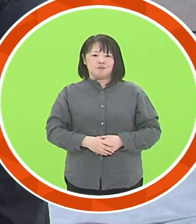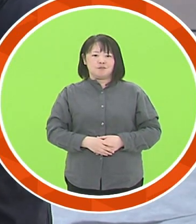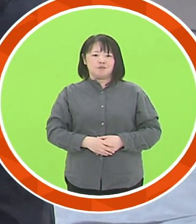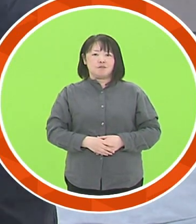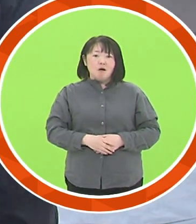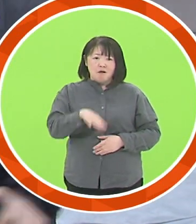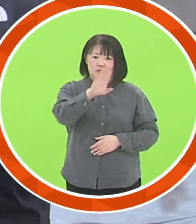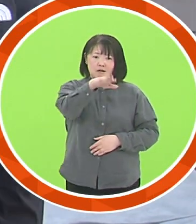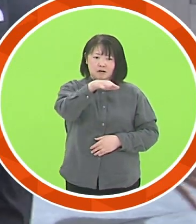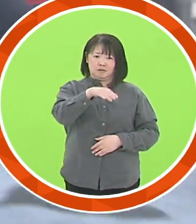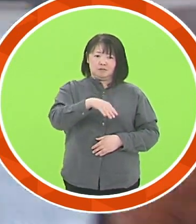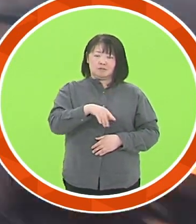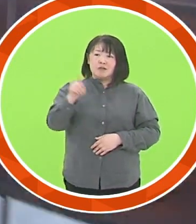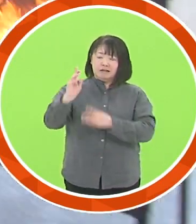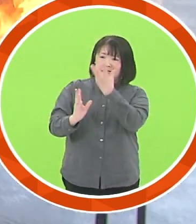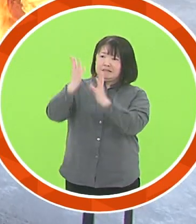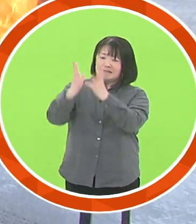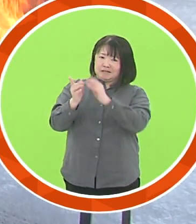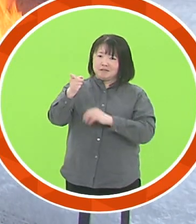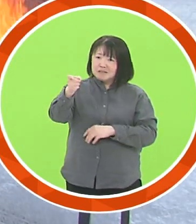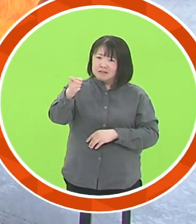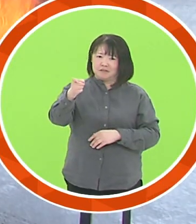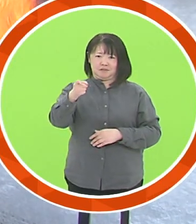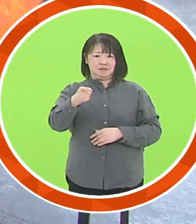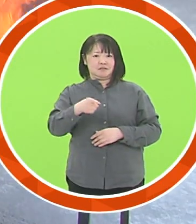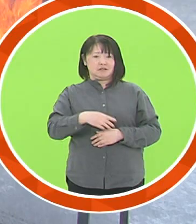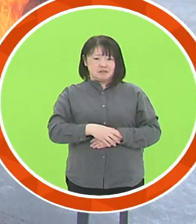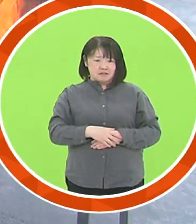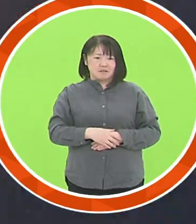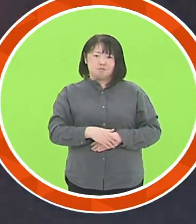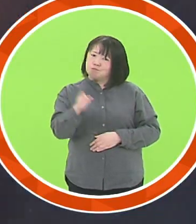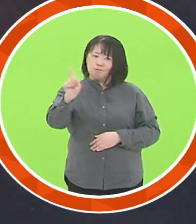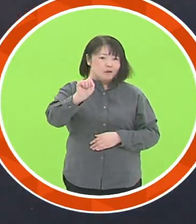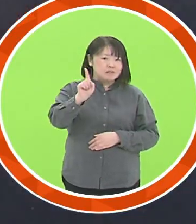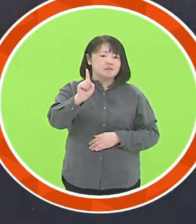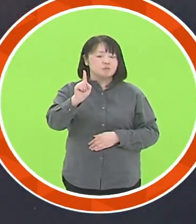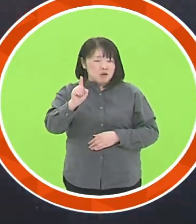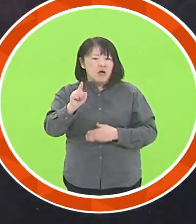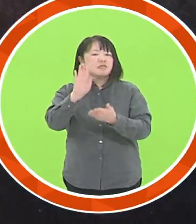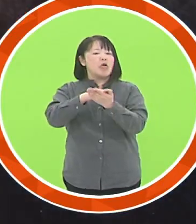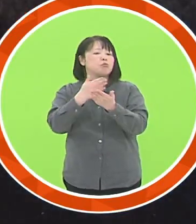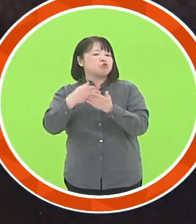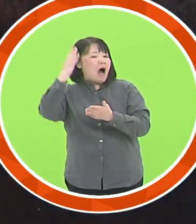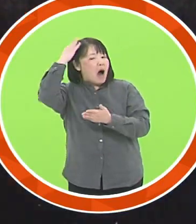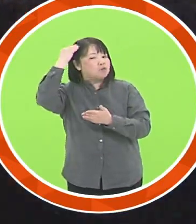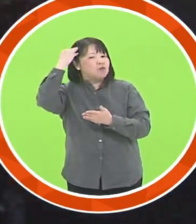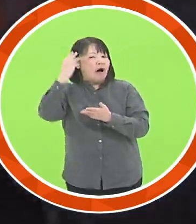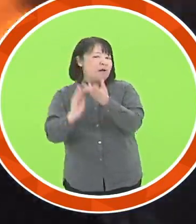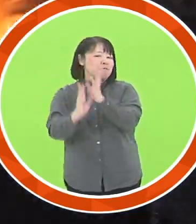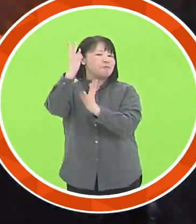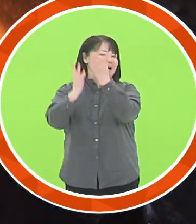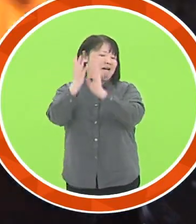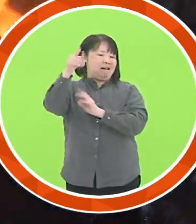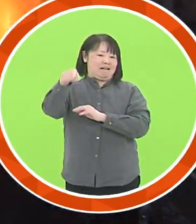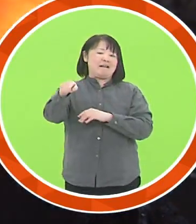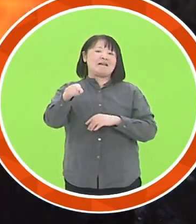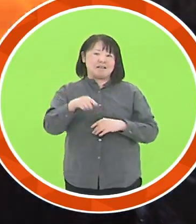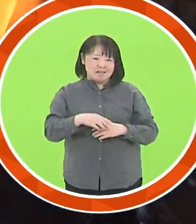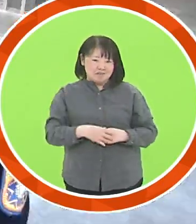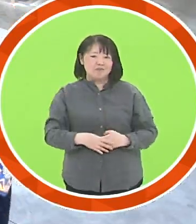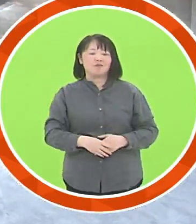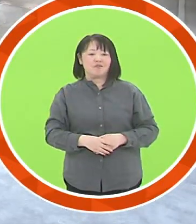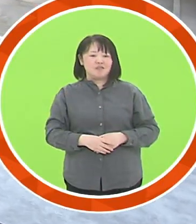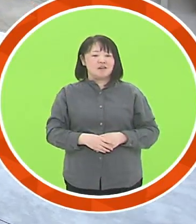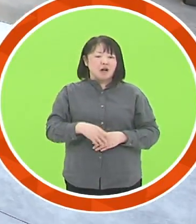井上さん、火がすごいんですけど、こちら何なんでしょうか？ はい、天ぷら油に火が入りました。 天ぷら油に火が入った状